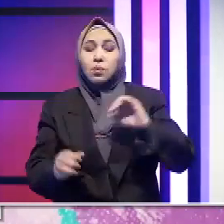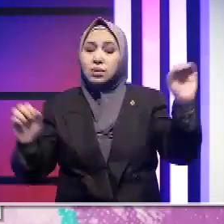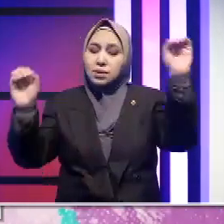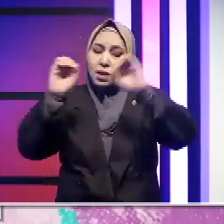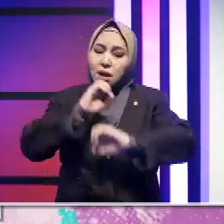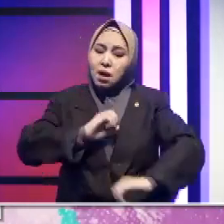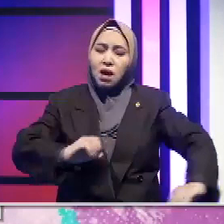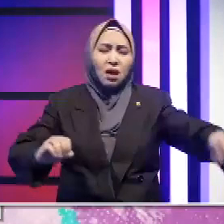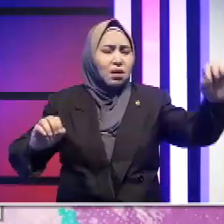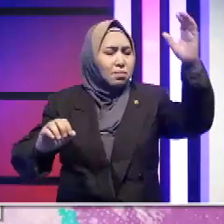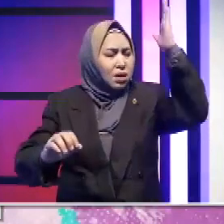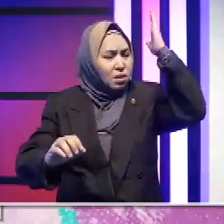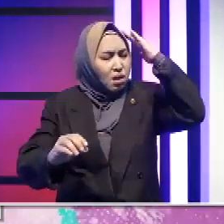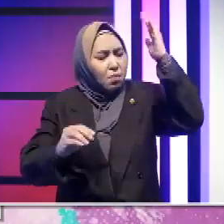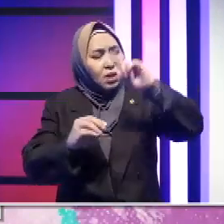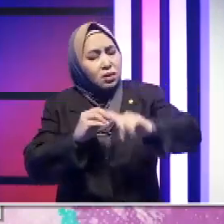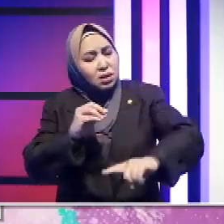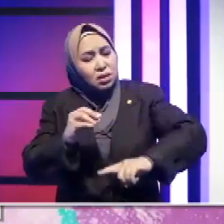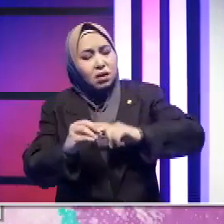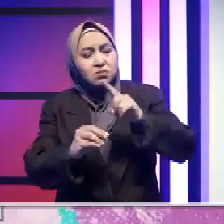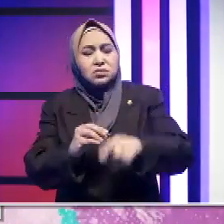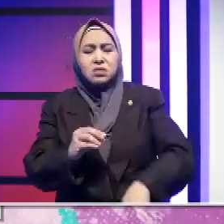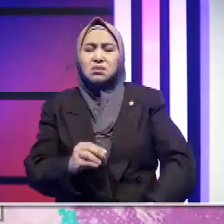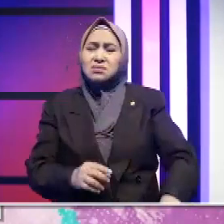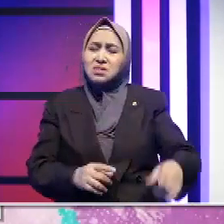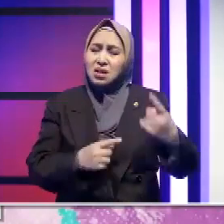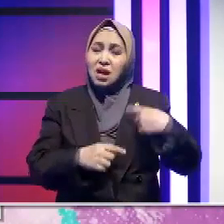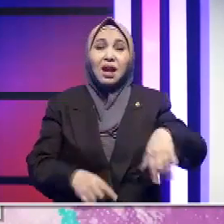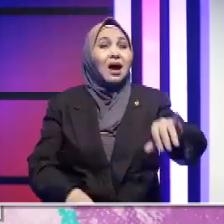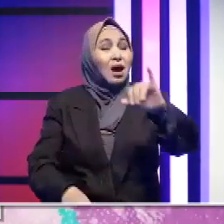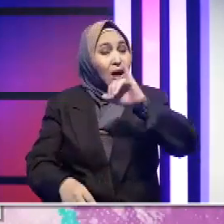Aina ada Oh kum